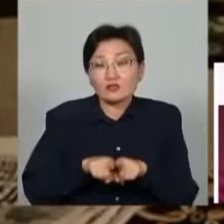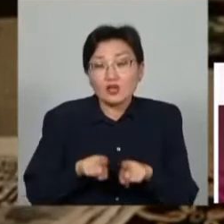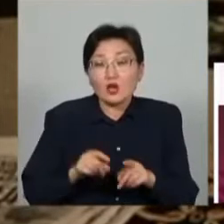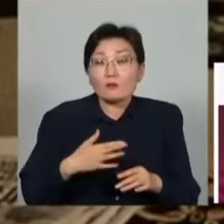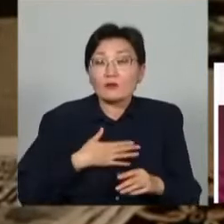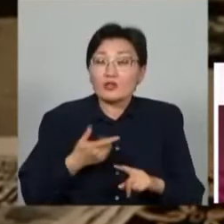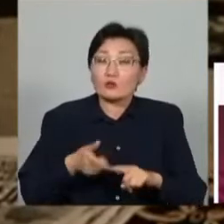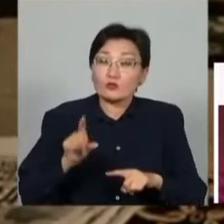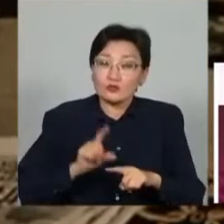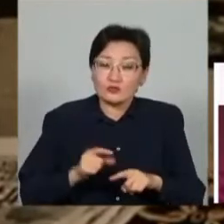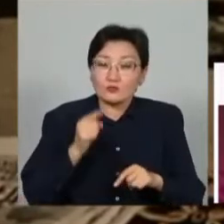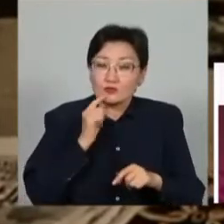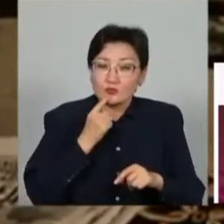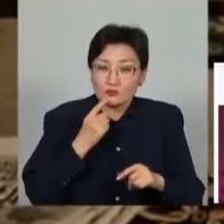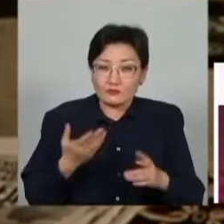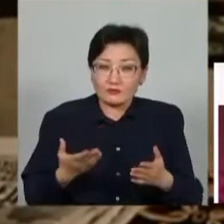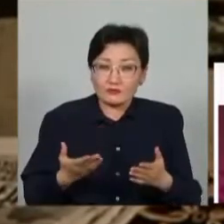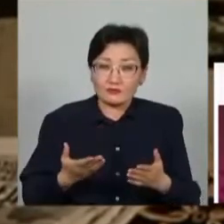Мне очень трудно вот